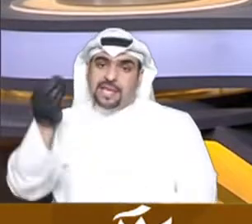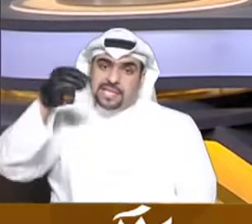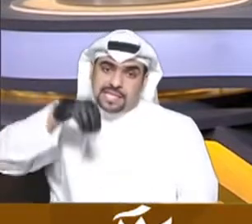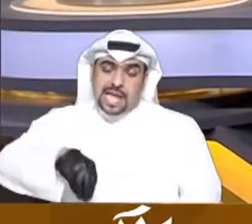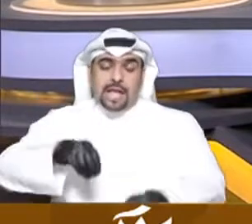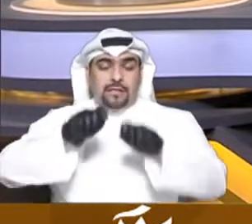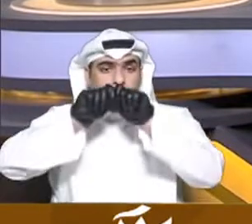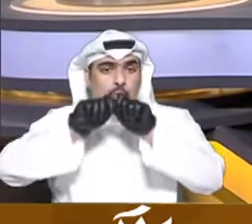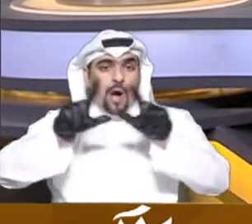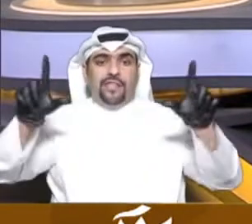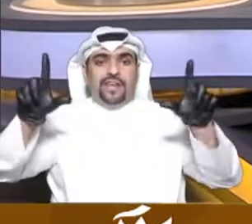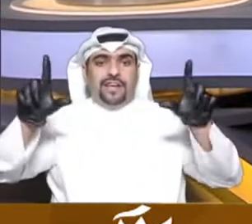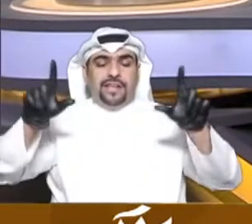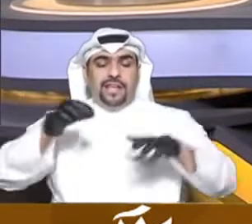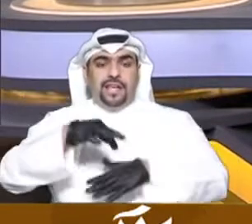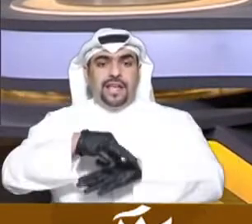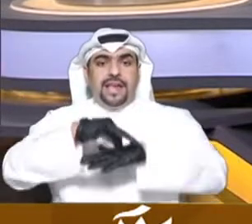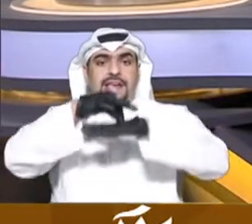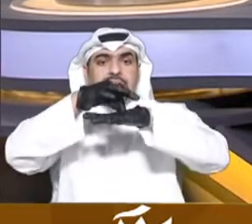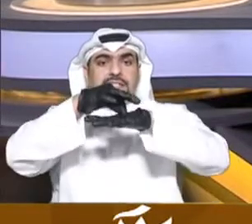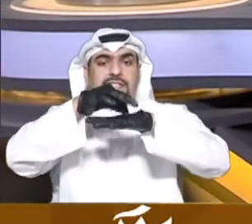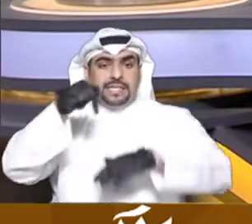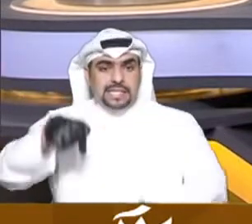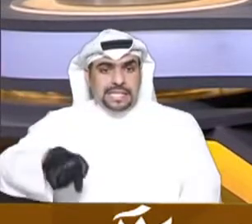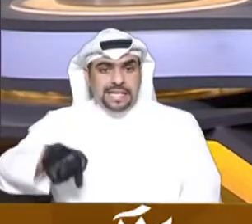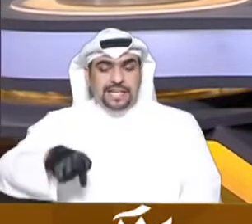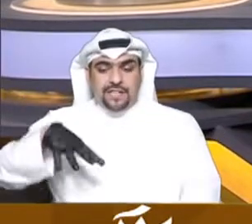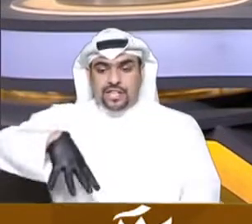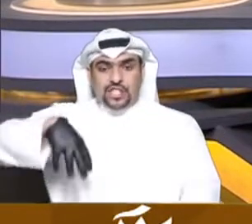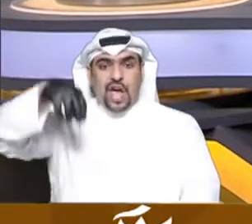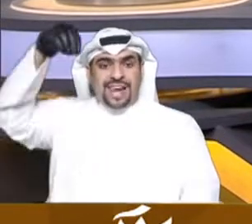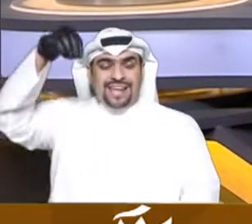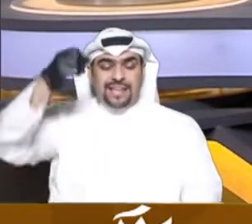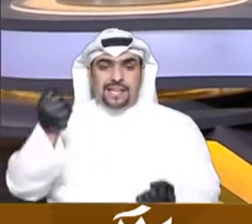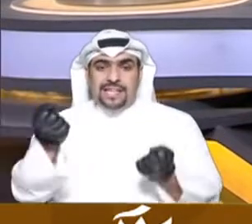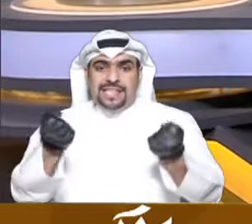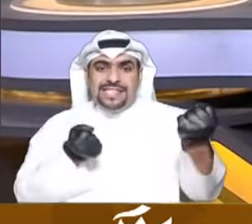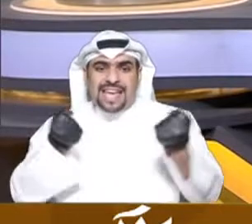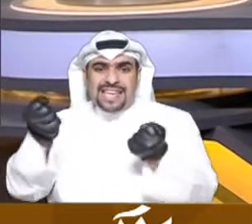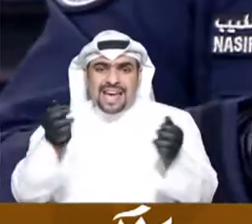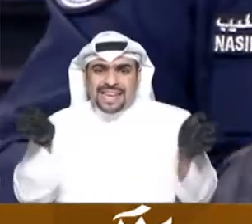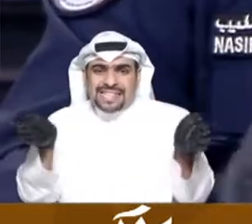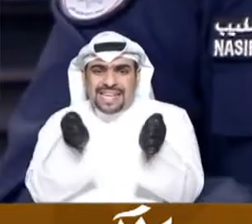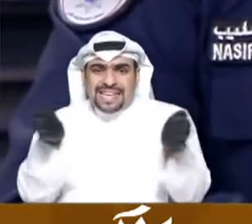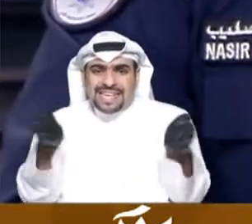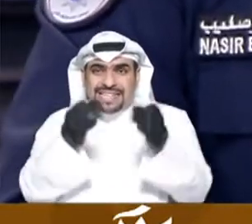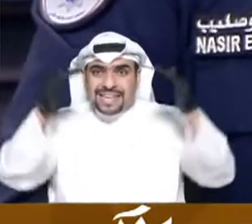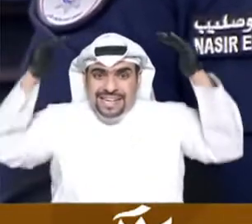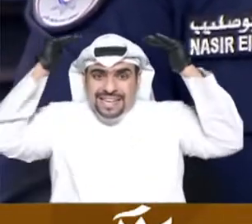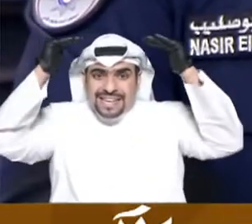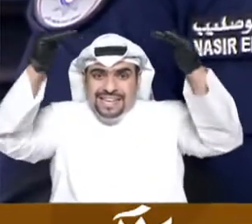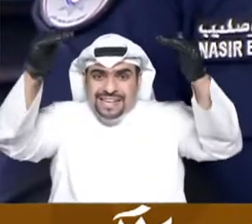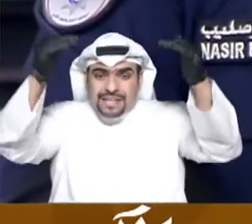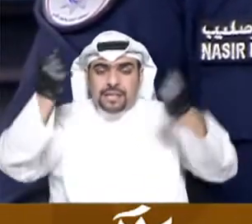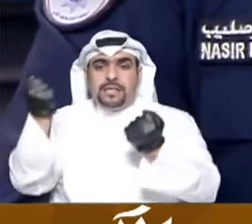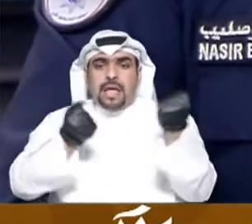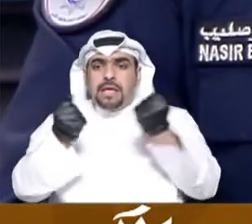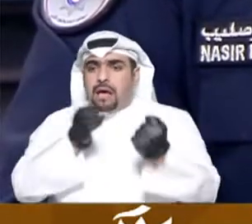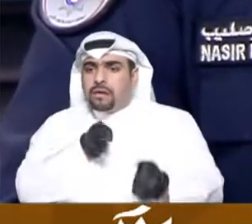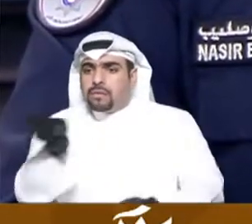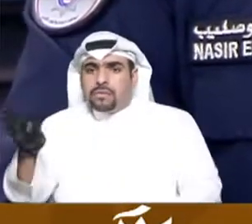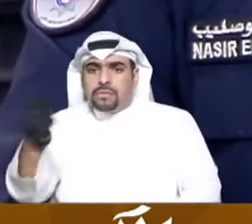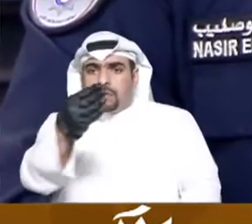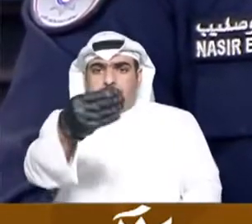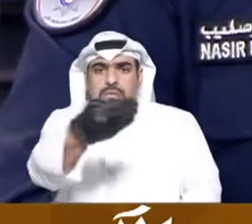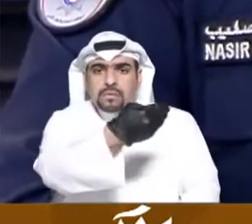الشاليهات او في المزارع في الجولف كار، يقول احنا قاعدين ننتقل. فاحنا صدرنا هذا البيان ووضحنا. بس اخوي محمد، انا